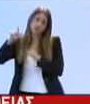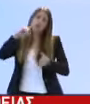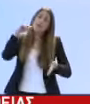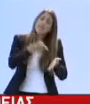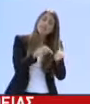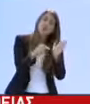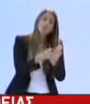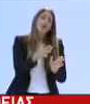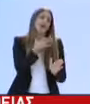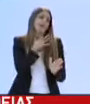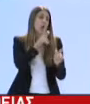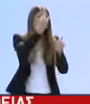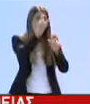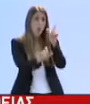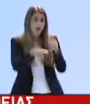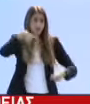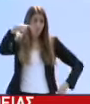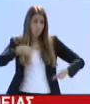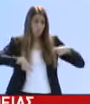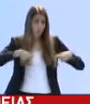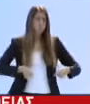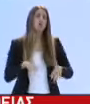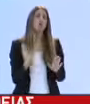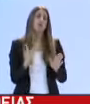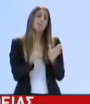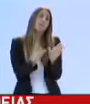στον ατομικό πλουτισμό, αλλά στη συλλογική